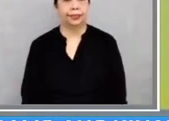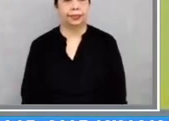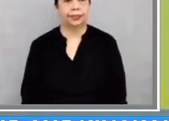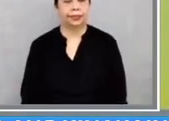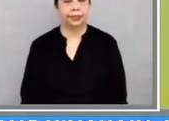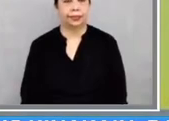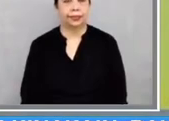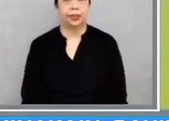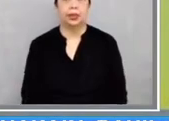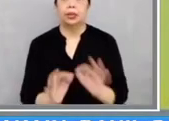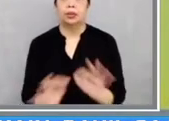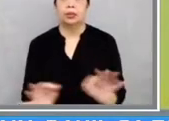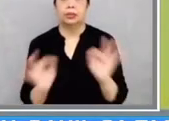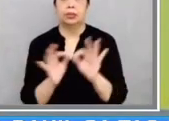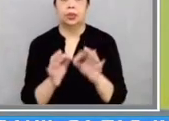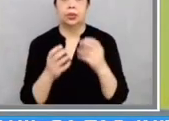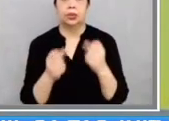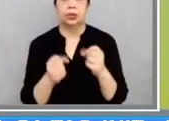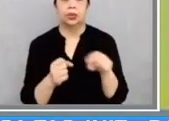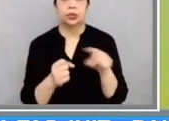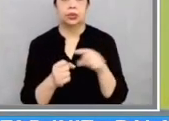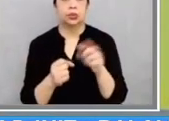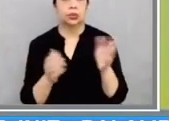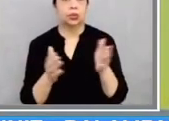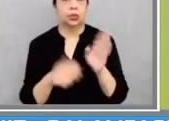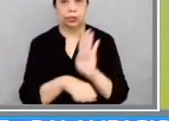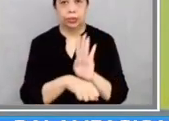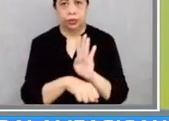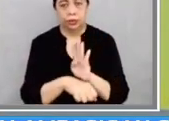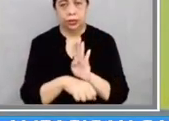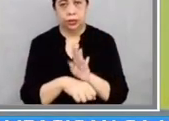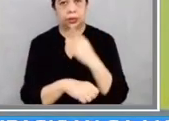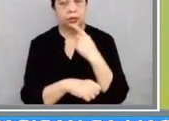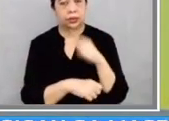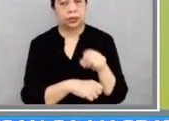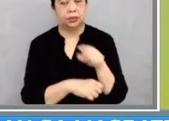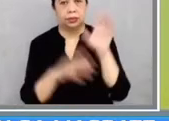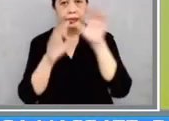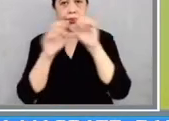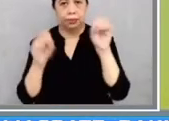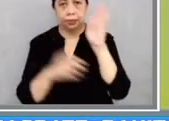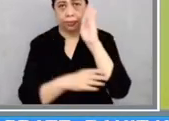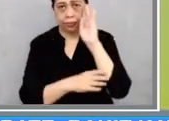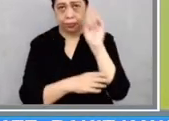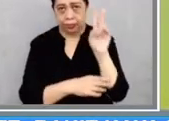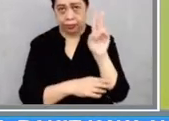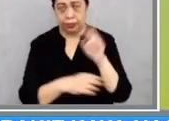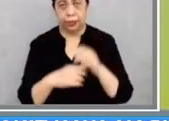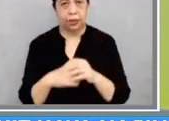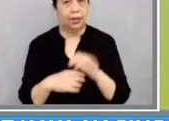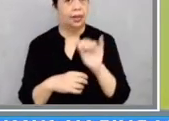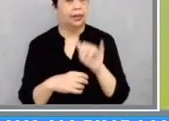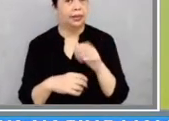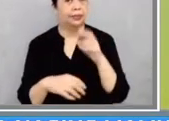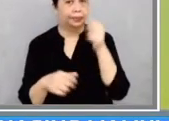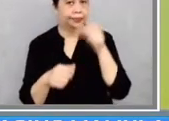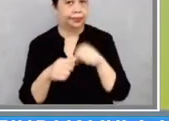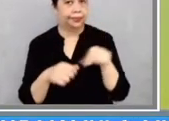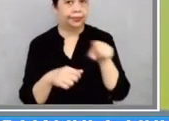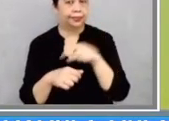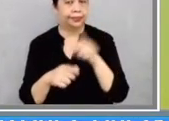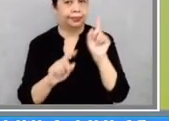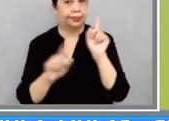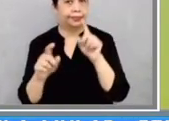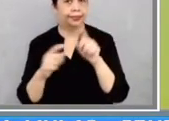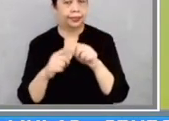Mahalaga ang pagpapalakas sa mga maliliit na negosyo. Ayon po yan kay Pangulong Bongbong Marcos. Yan ang paalala niya sa kanyang pagbisita sa San